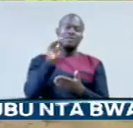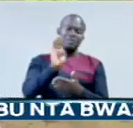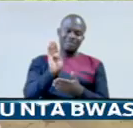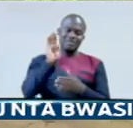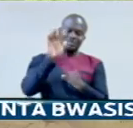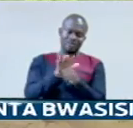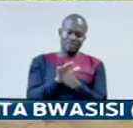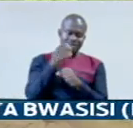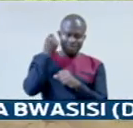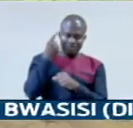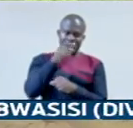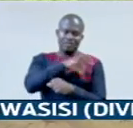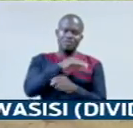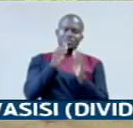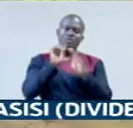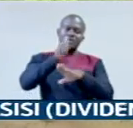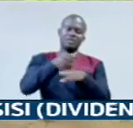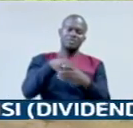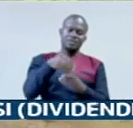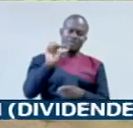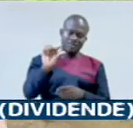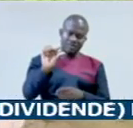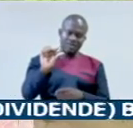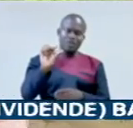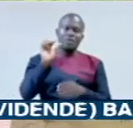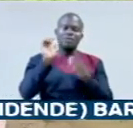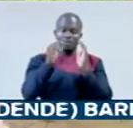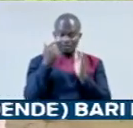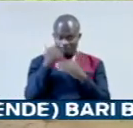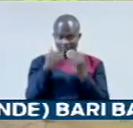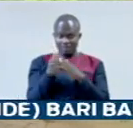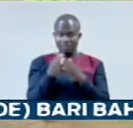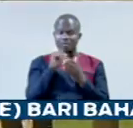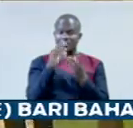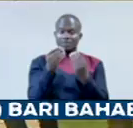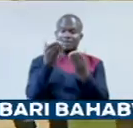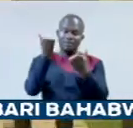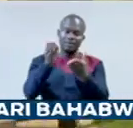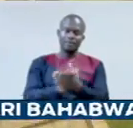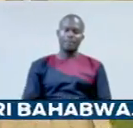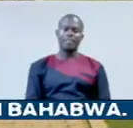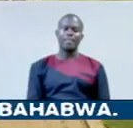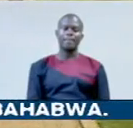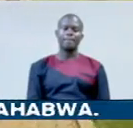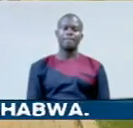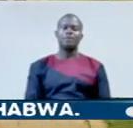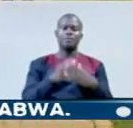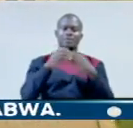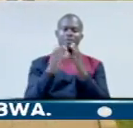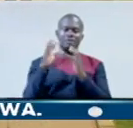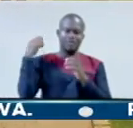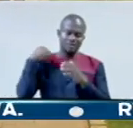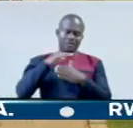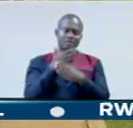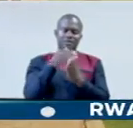n'amamiliyari birumvikana ko inyungu yabo ndi washyizeho make ibari ntoya ku buryo kwibonera ijisho biba bitoroshye ariko ibihari umuyobozi w'ishami rishinzwe ibigo